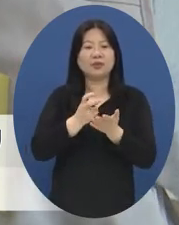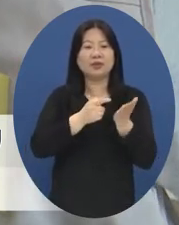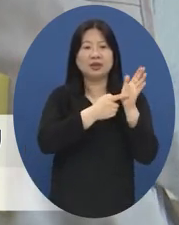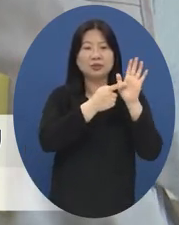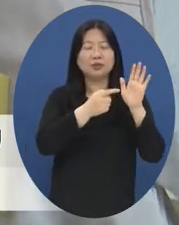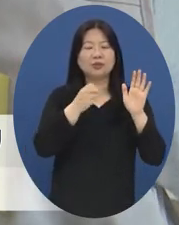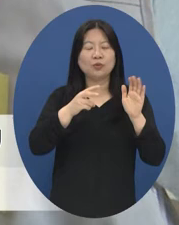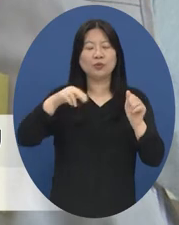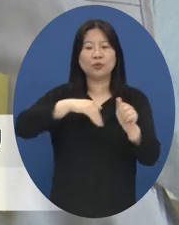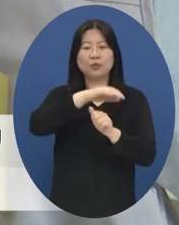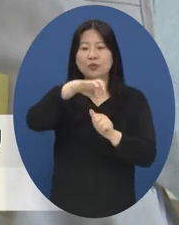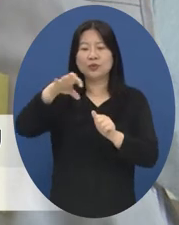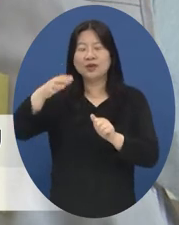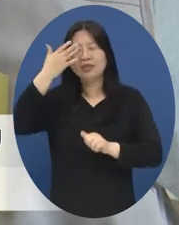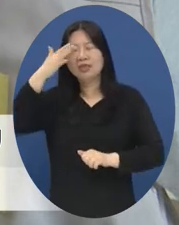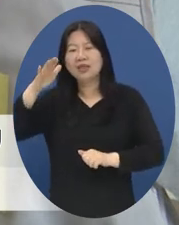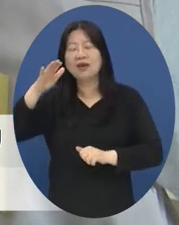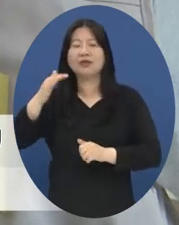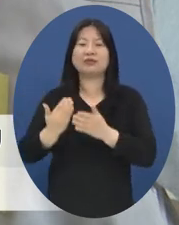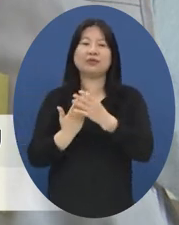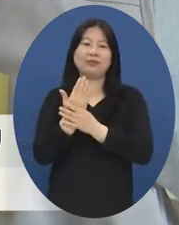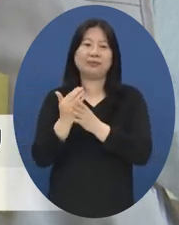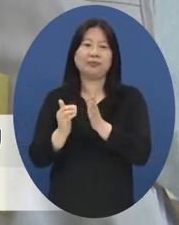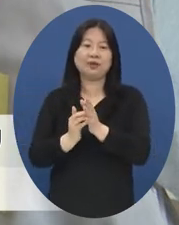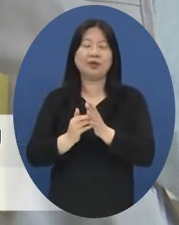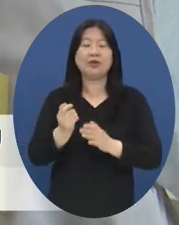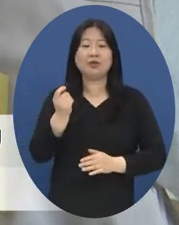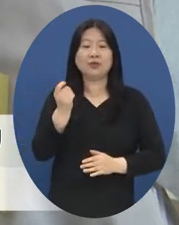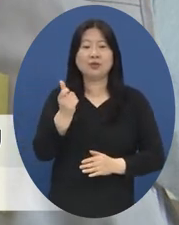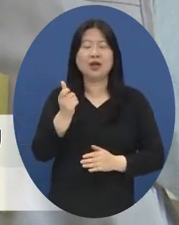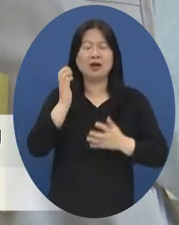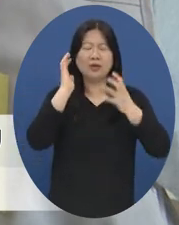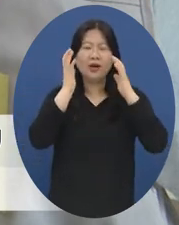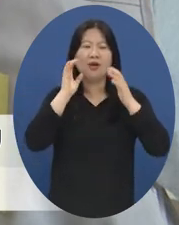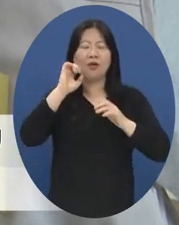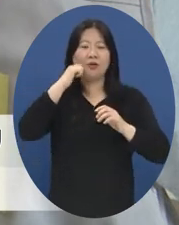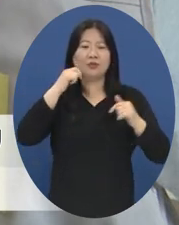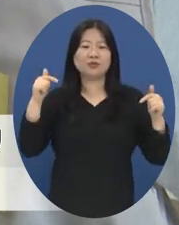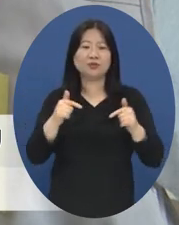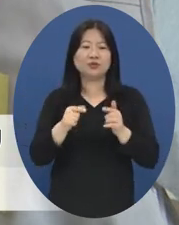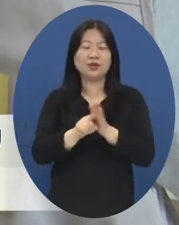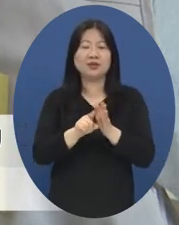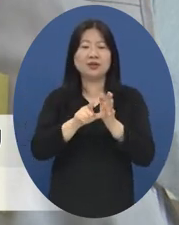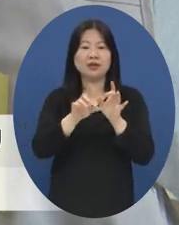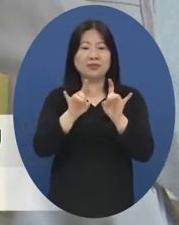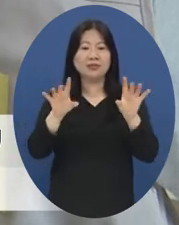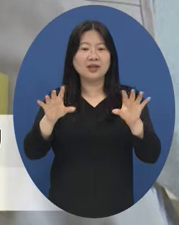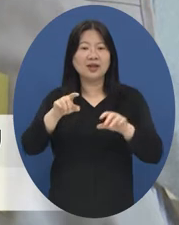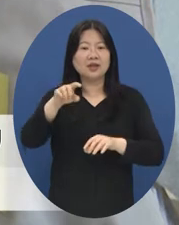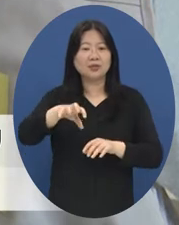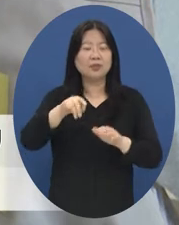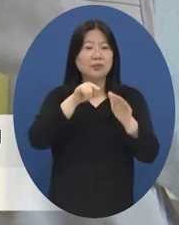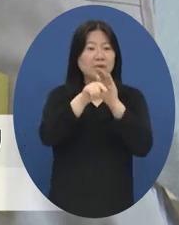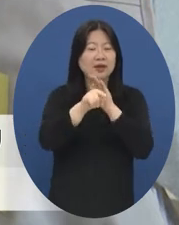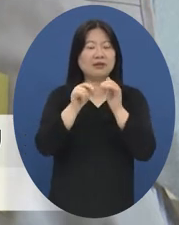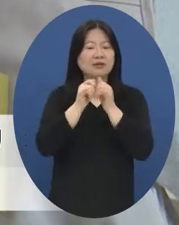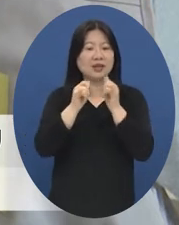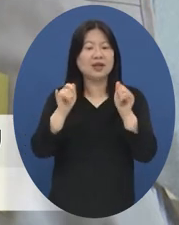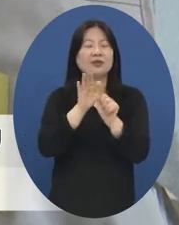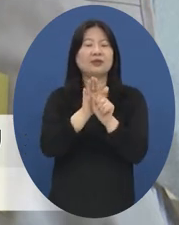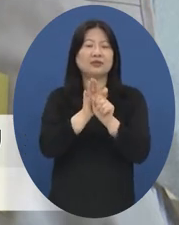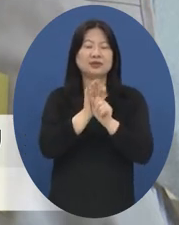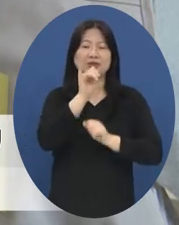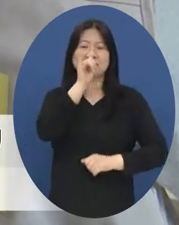없는 낯선 모습을 만들어냈습니다. 혼란을 조금이라도 줄이고자 경기도에는 때마다 이런 현장으로 간 시민들이